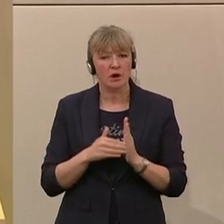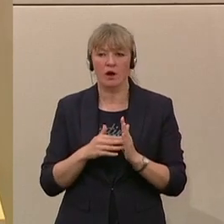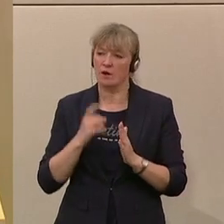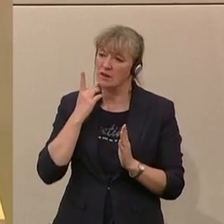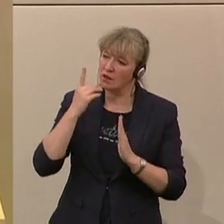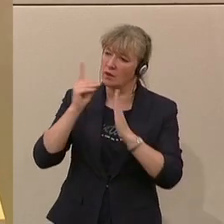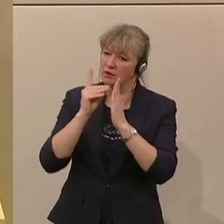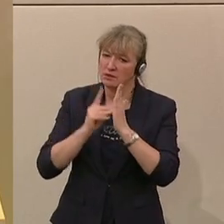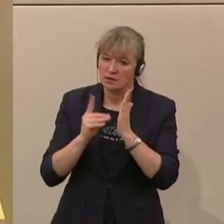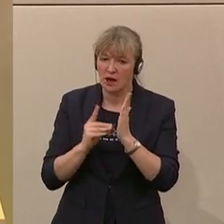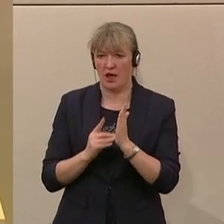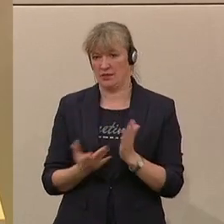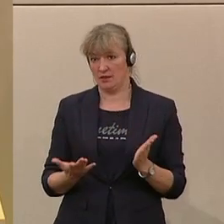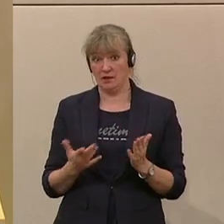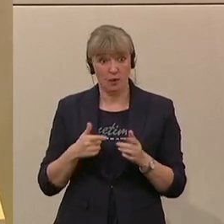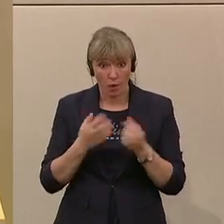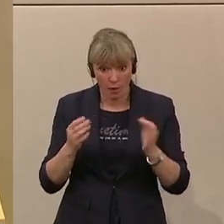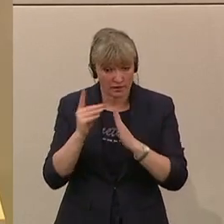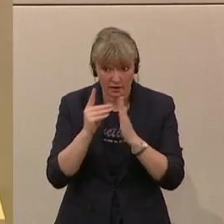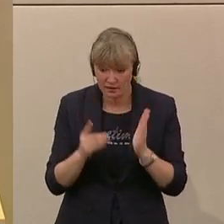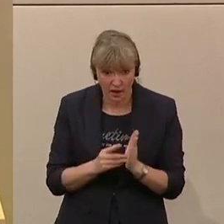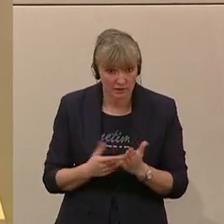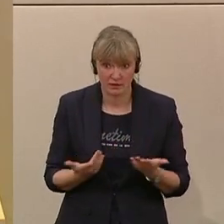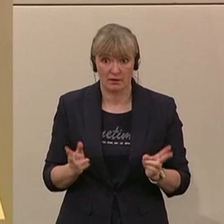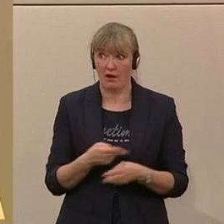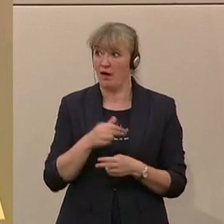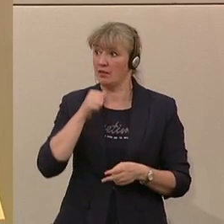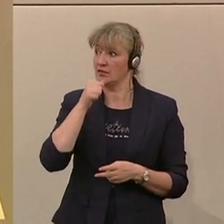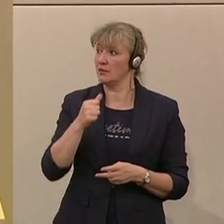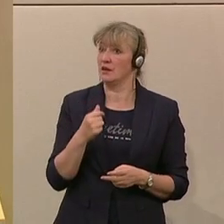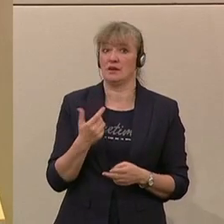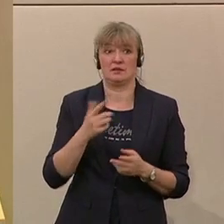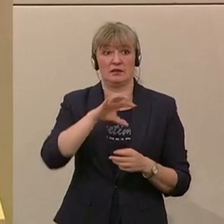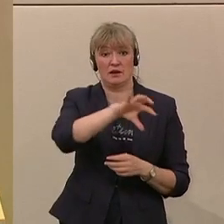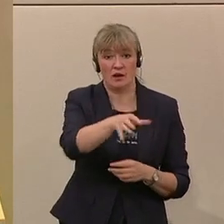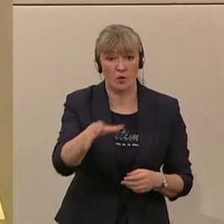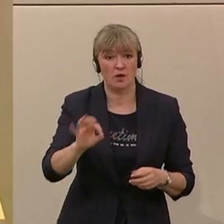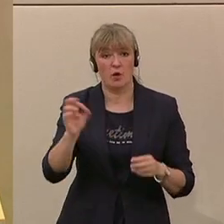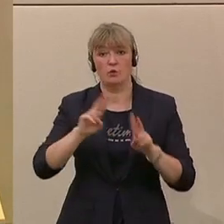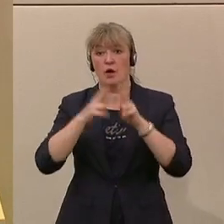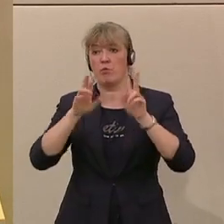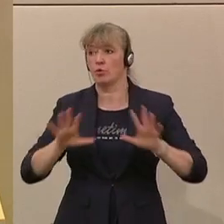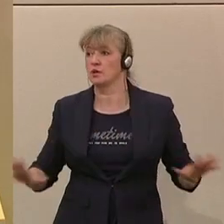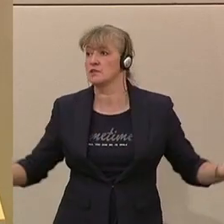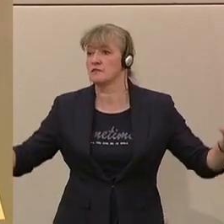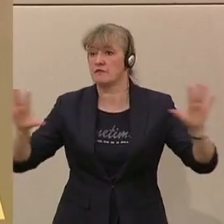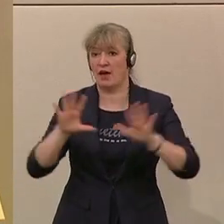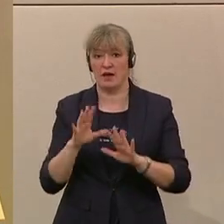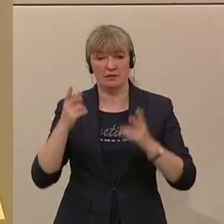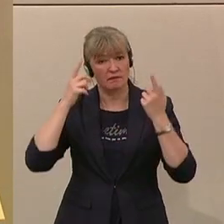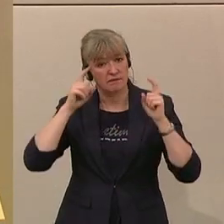epidemiologischen Daten vorliegen zu haben, ist es unmöglich, regionale oder auch bundesweite